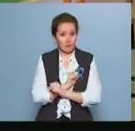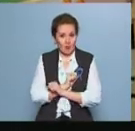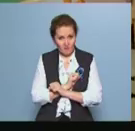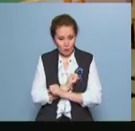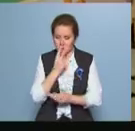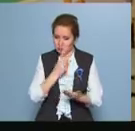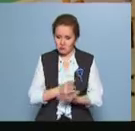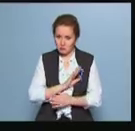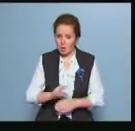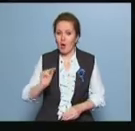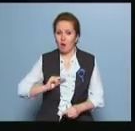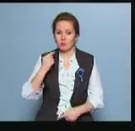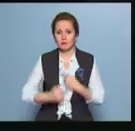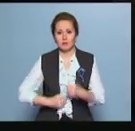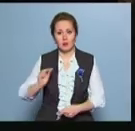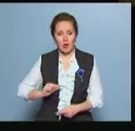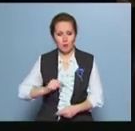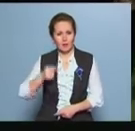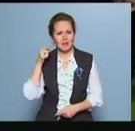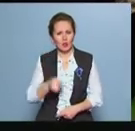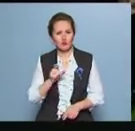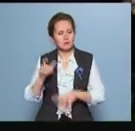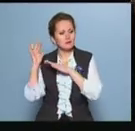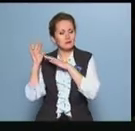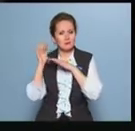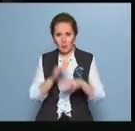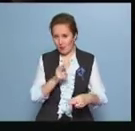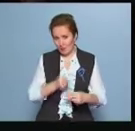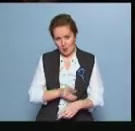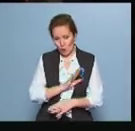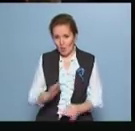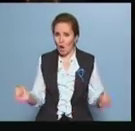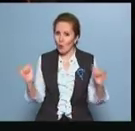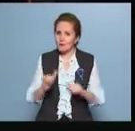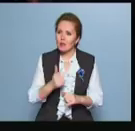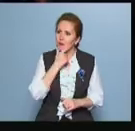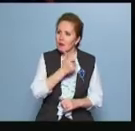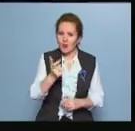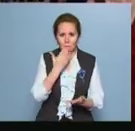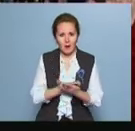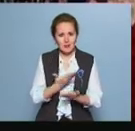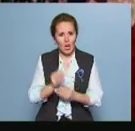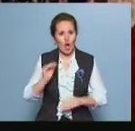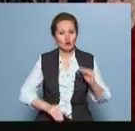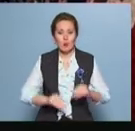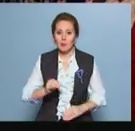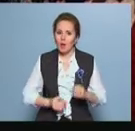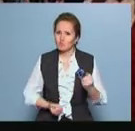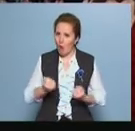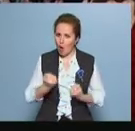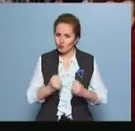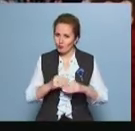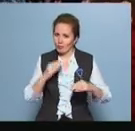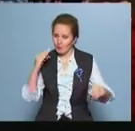режиме, и тысячи посетителей не помеха. Ижевчанам и гостям столицы Удмуртии показали, как собирают машины.